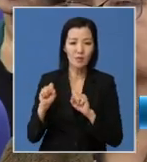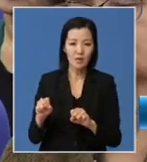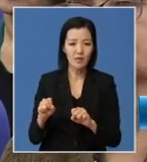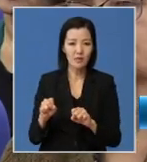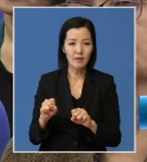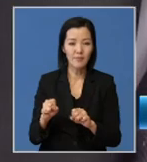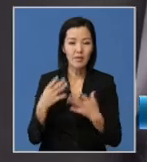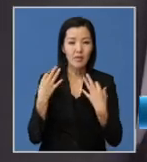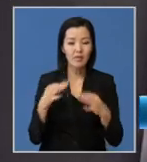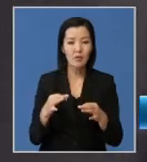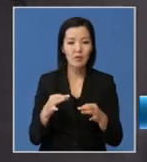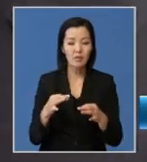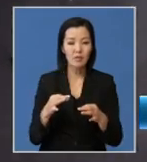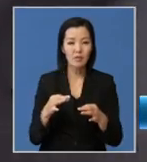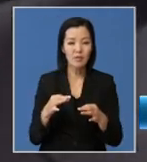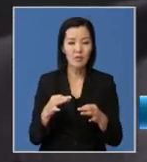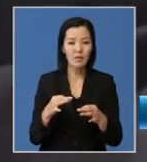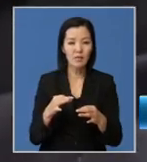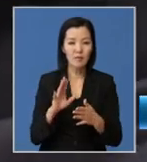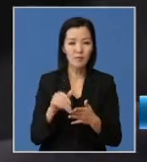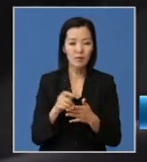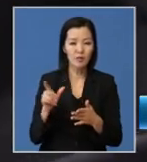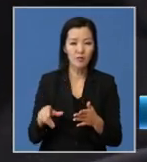ең алдымен тәуелсіздікке жол салған бастауы болды.